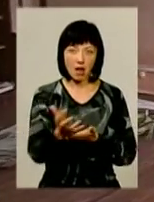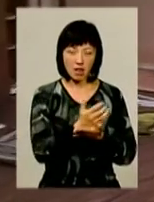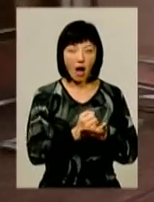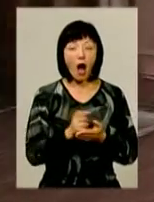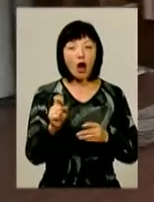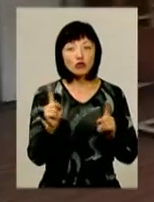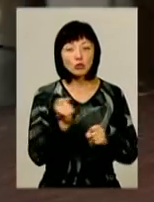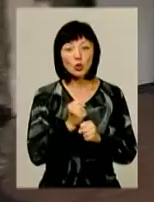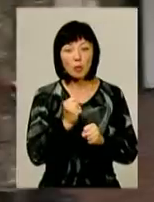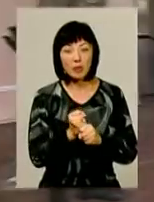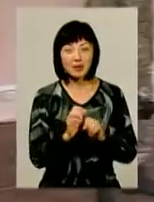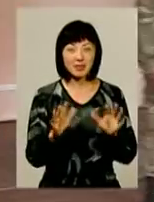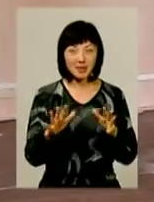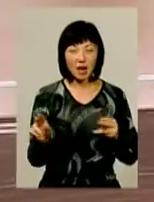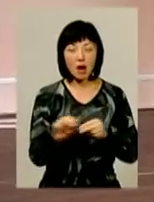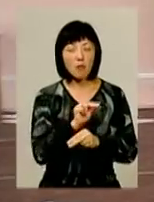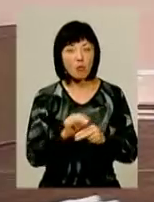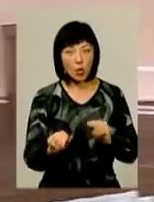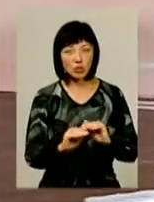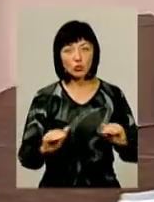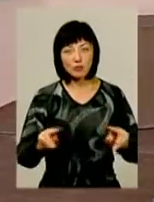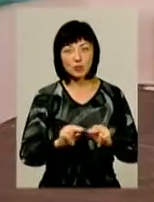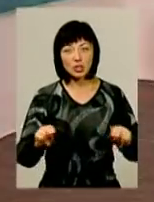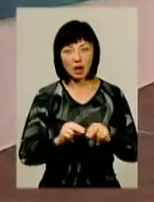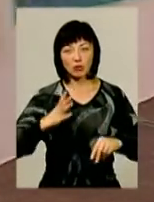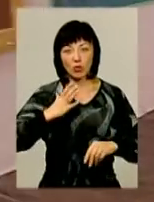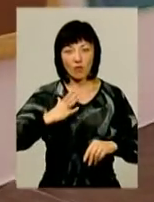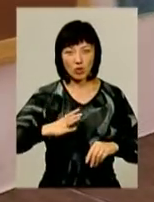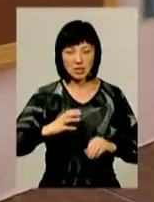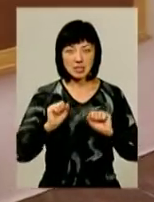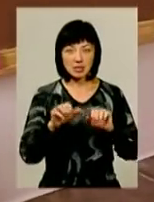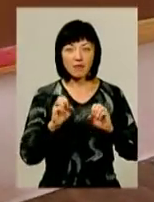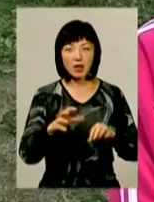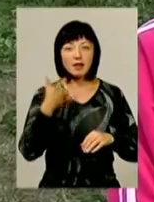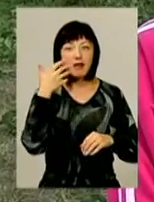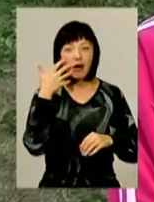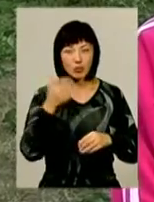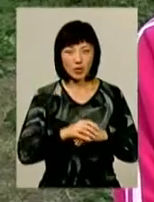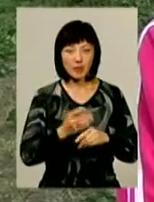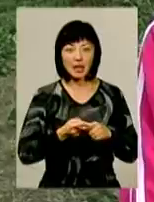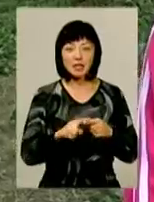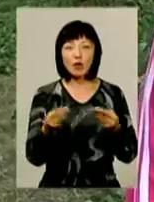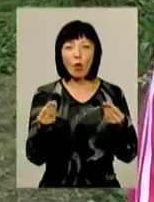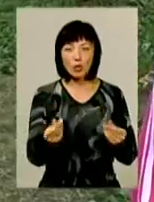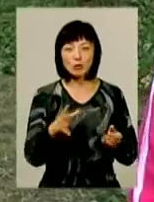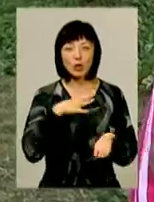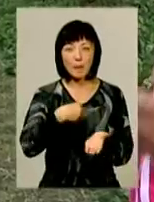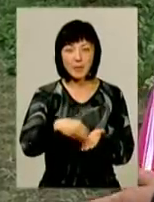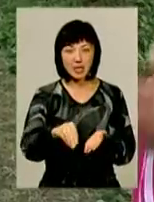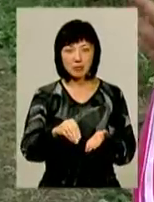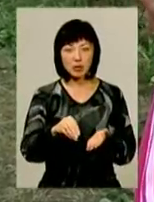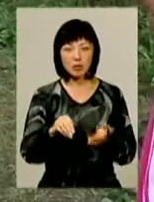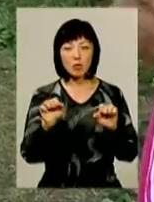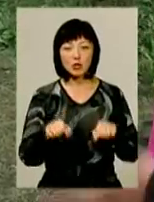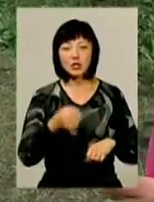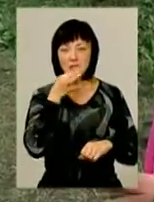миром. А щоб зробити такий-сякий ремонт, учням та вчителям доводилось здавати яблука. На ці кошти було придбано, можна